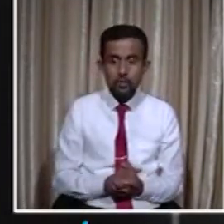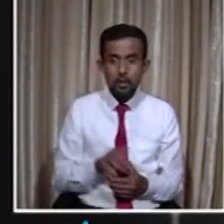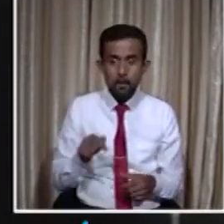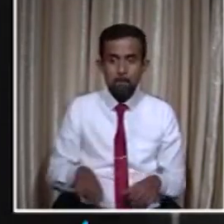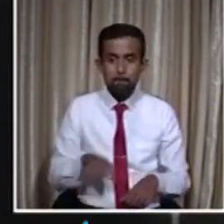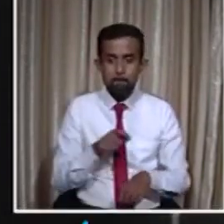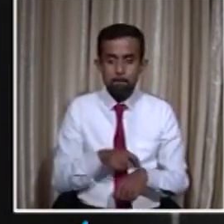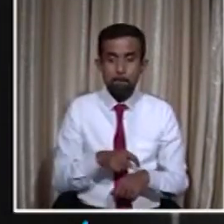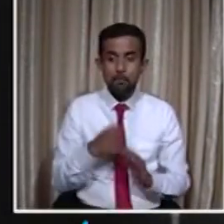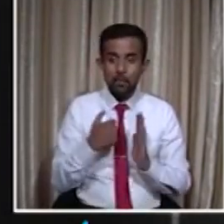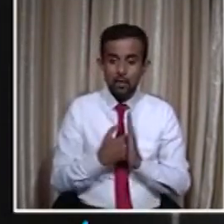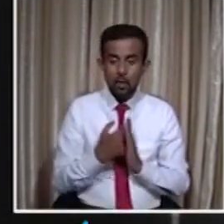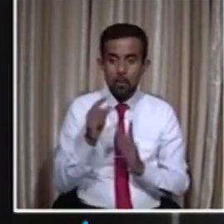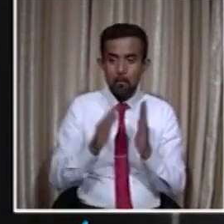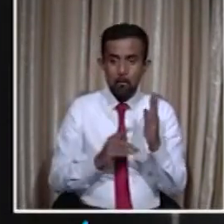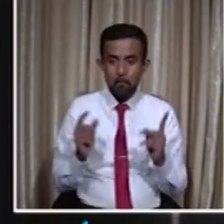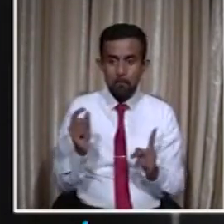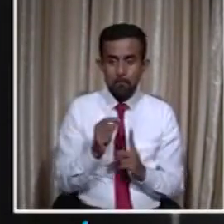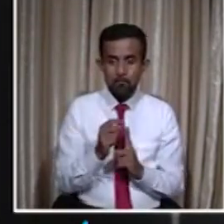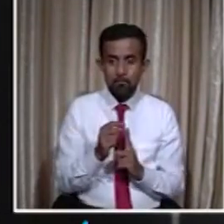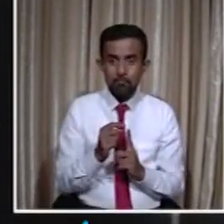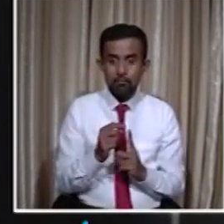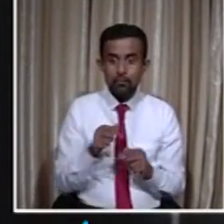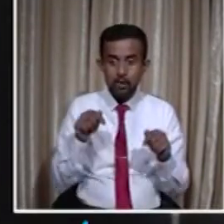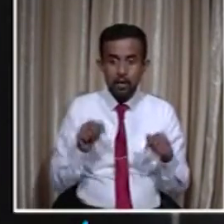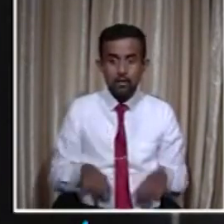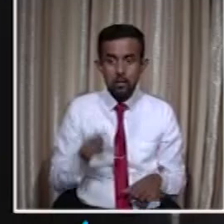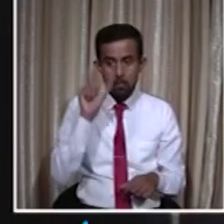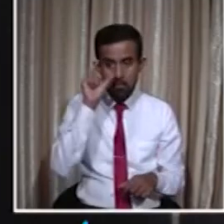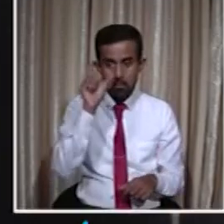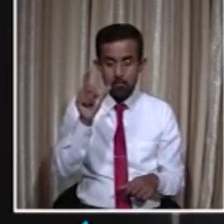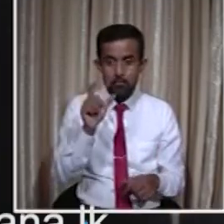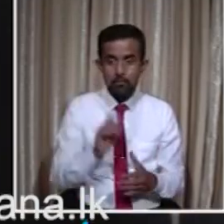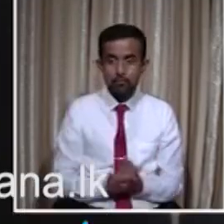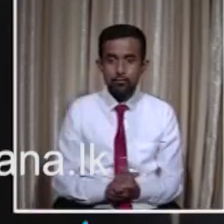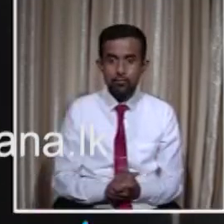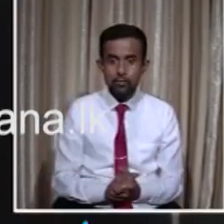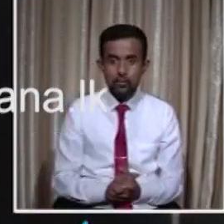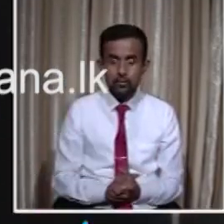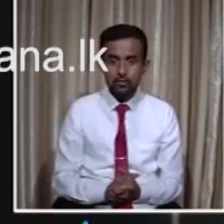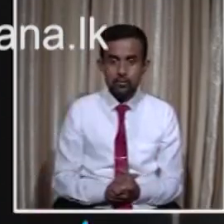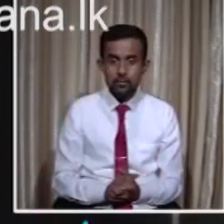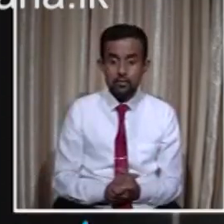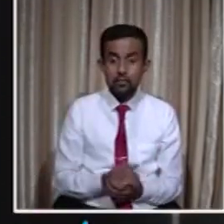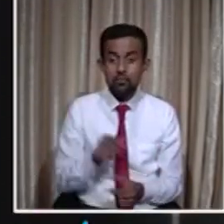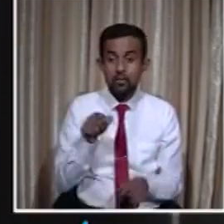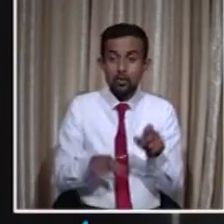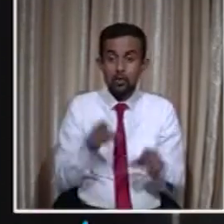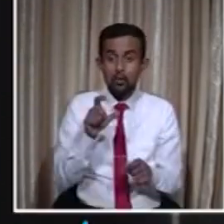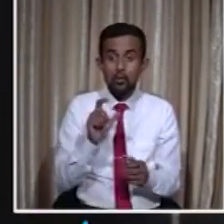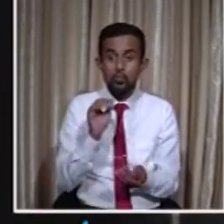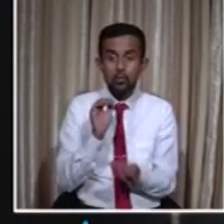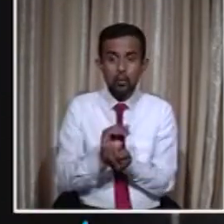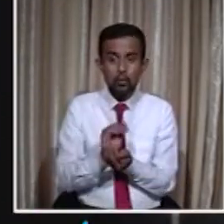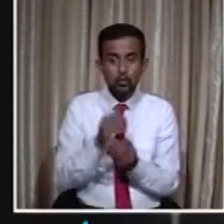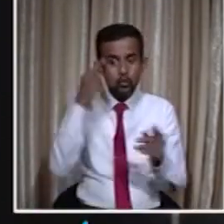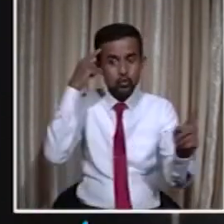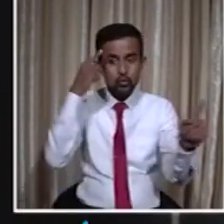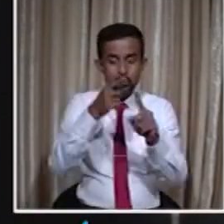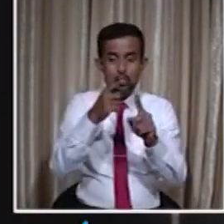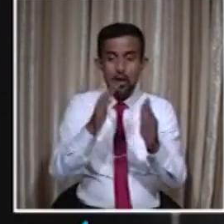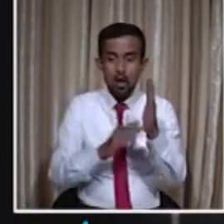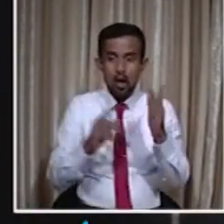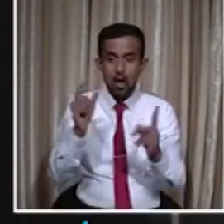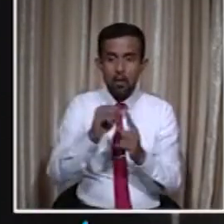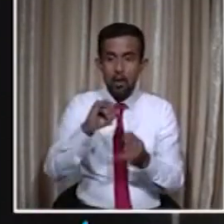ගරු මූලාසනාරුවට මන්ත්‍රීතුමනි, අද බලන්න මේ රටේ මහජන ආරක්ෂාව පිළිබඳ